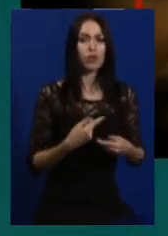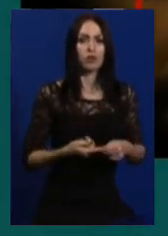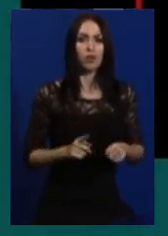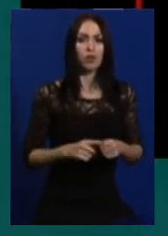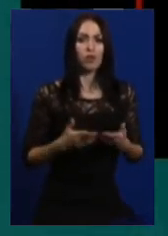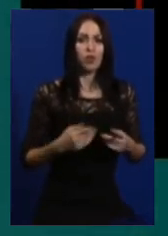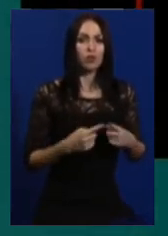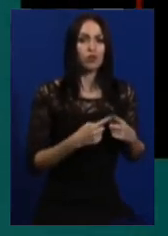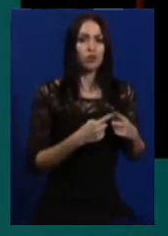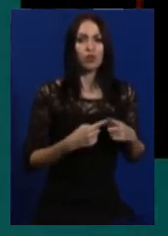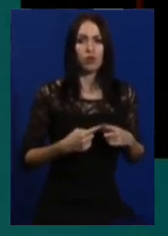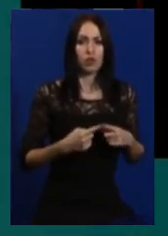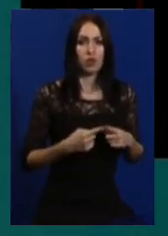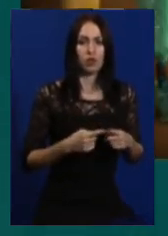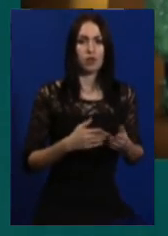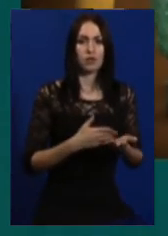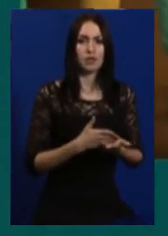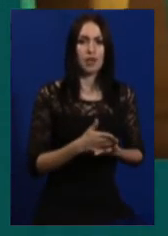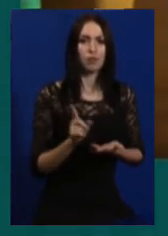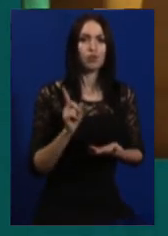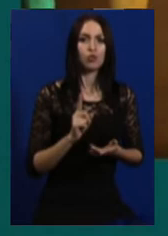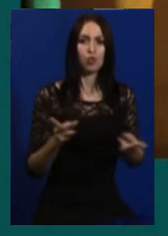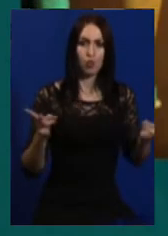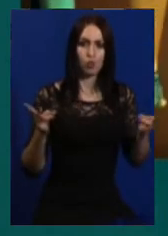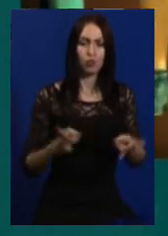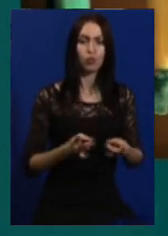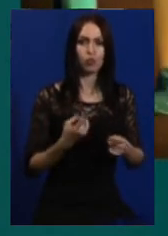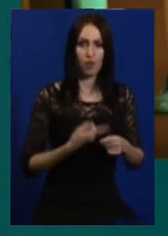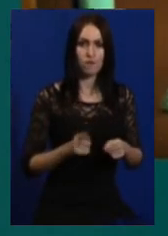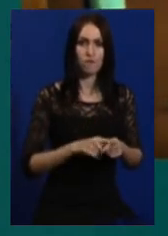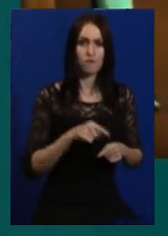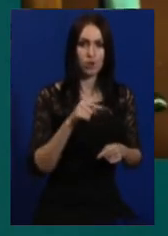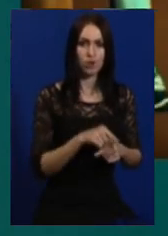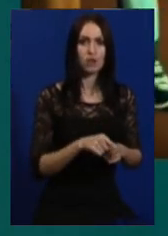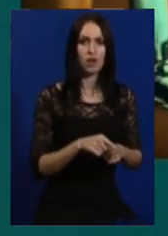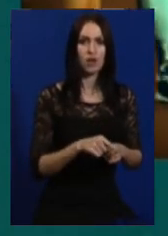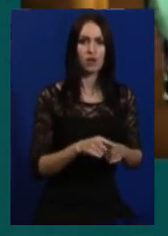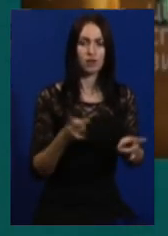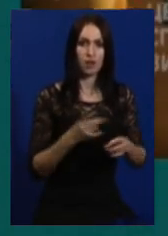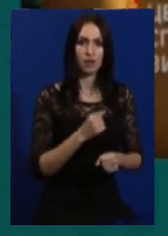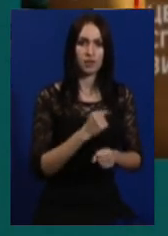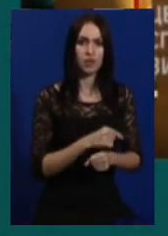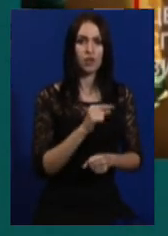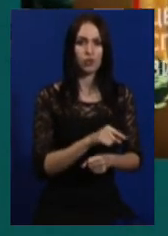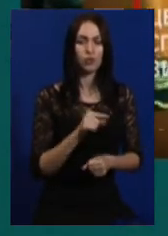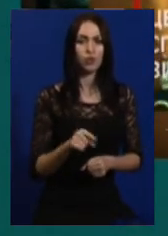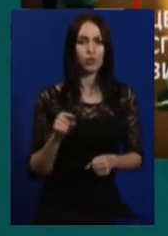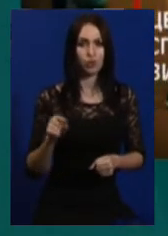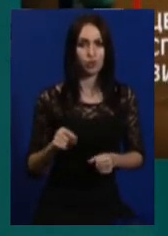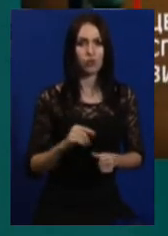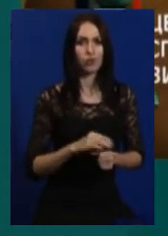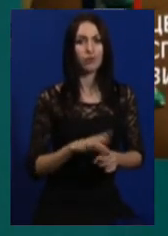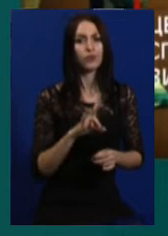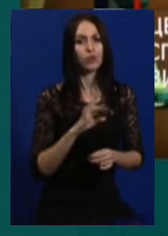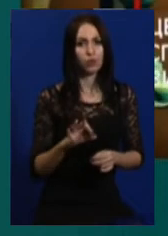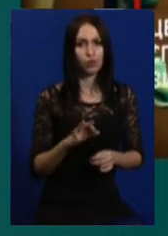четкой выведенной схемы что надо вот так опадая надо делать ta ta ta ta ta ta но